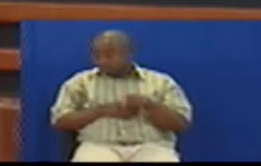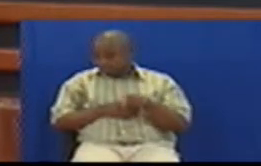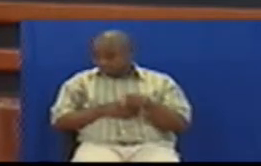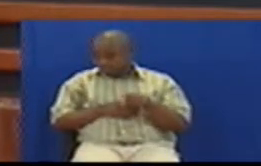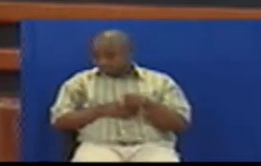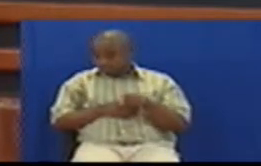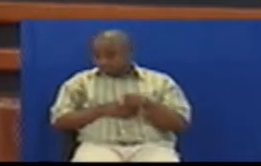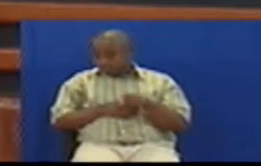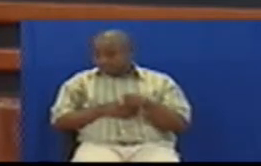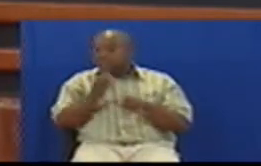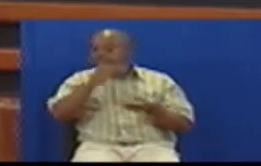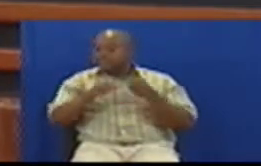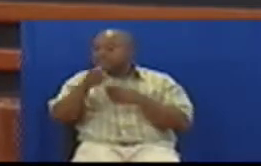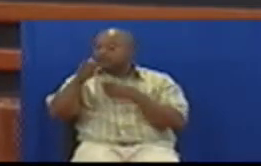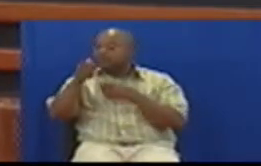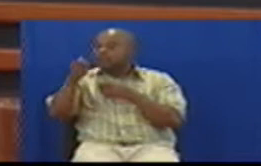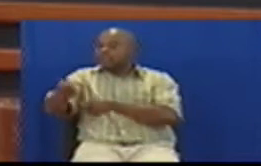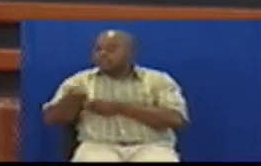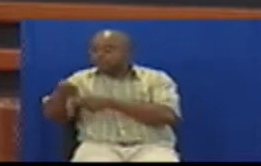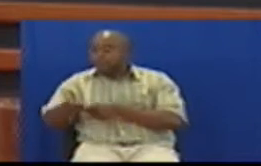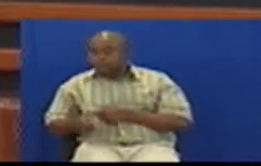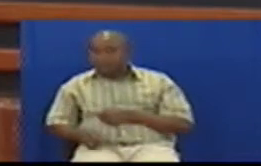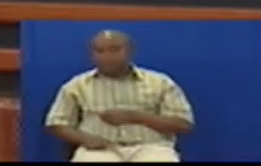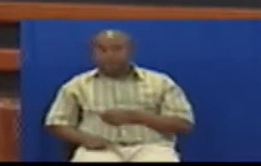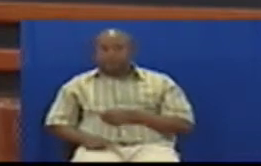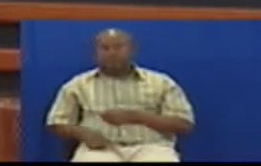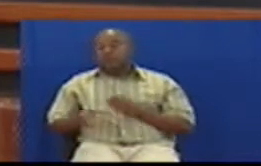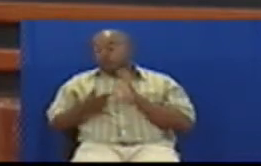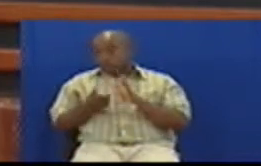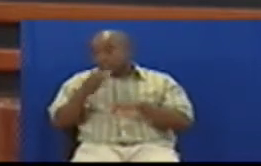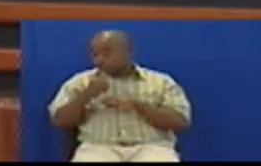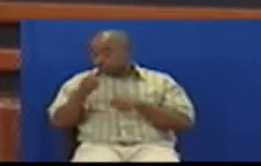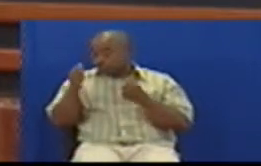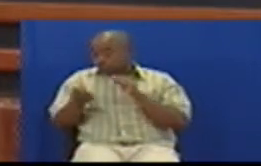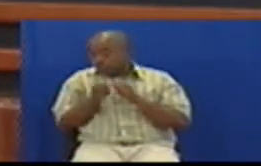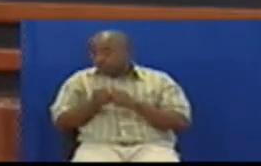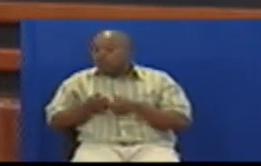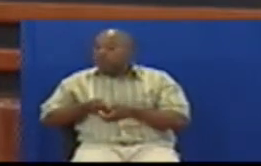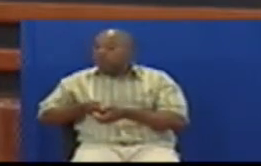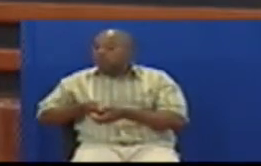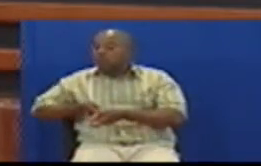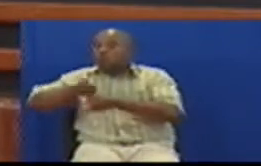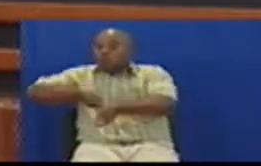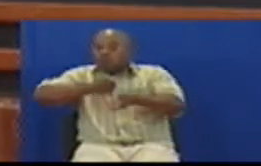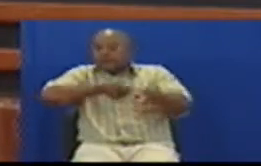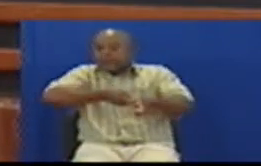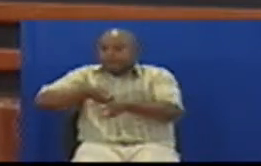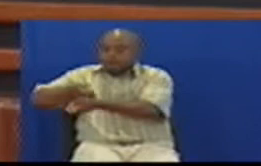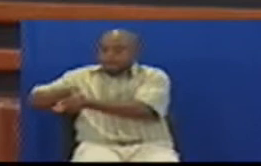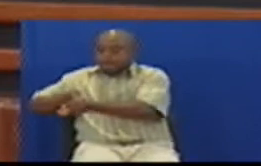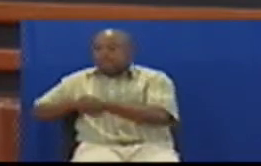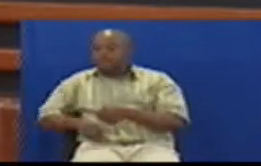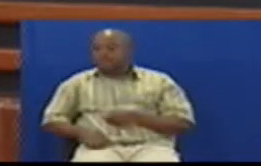yetu. Ukiangalia swala la miundombinu ya umwagiliaji, ni eneo ambalo Mheshimiwa Spika